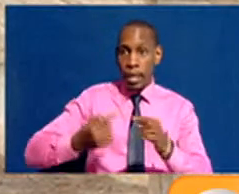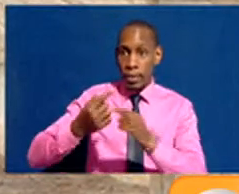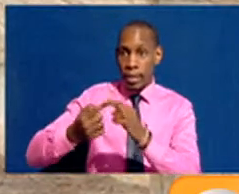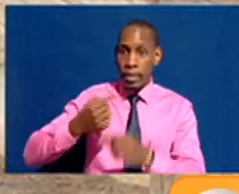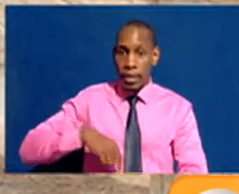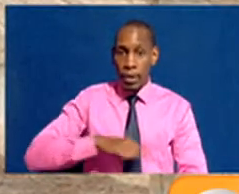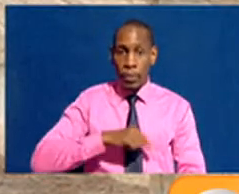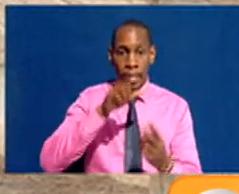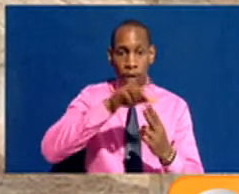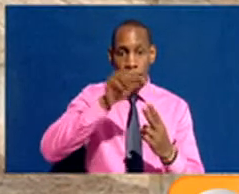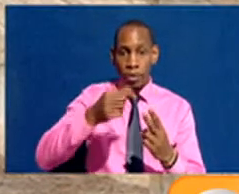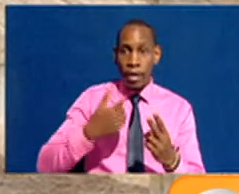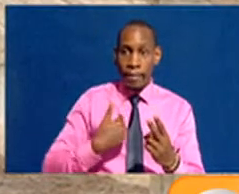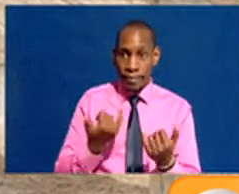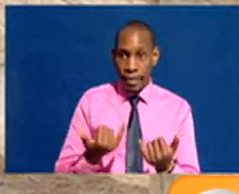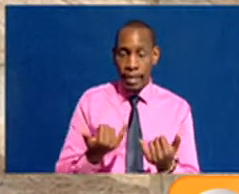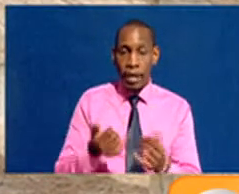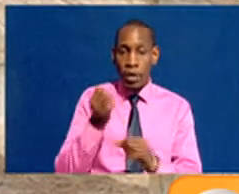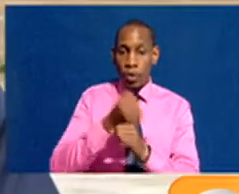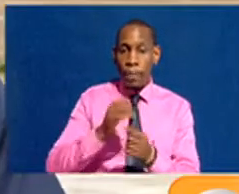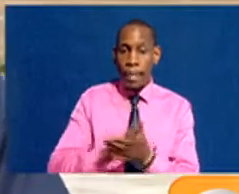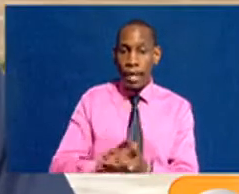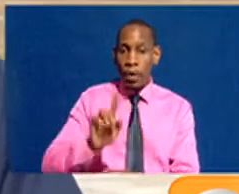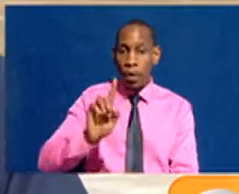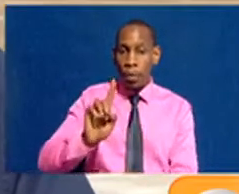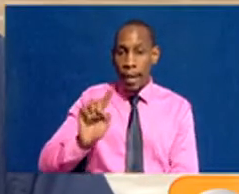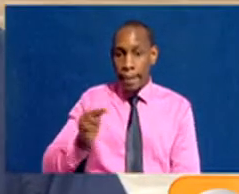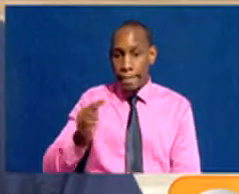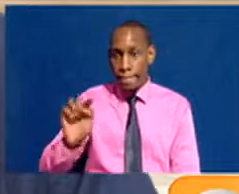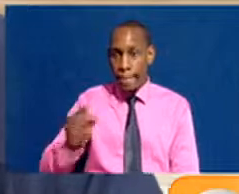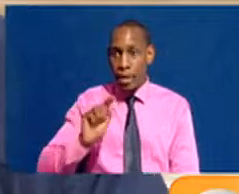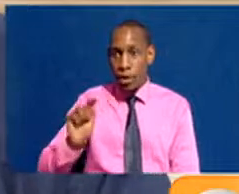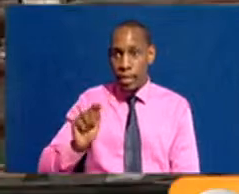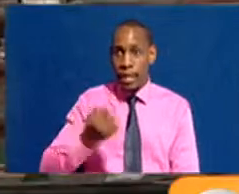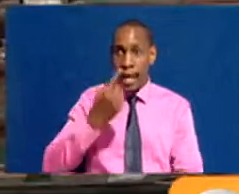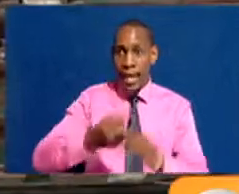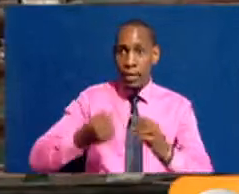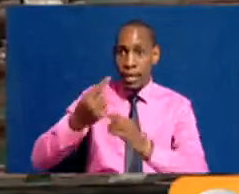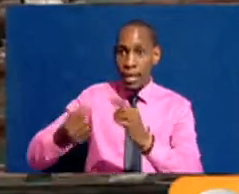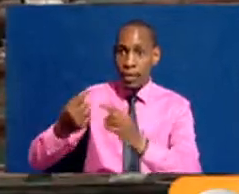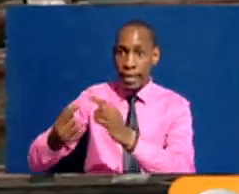iko na option hapa kutangleza 1,000,000 ton kwa miaka.